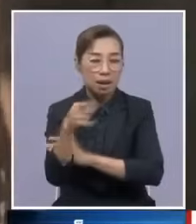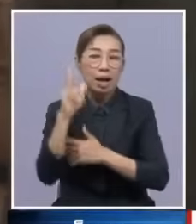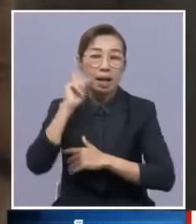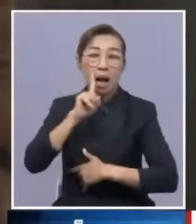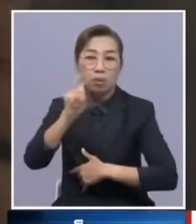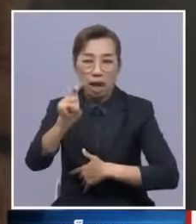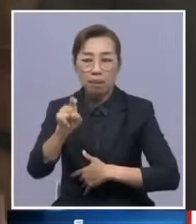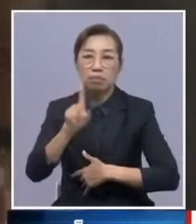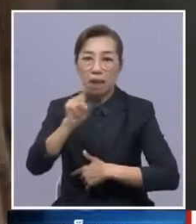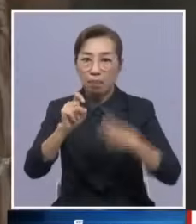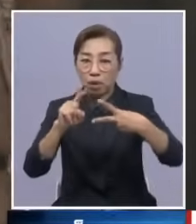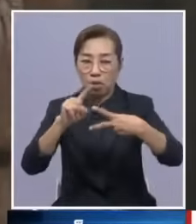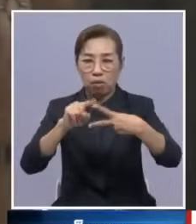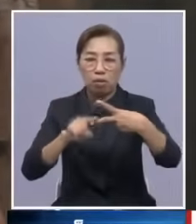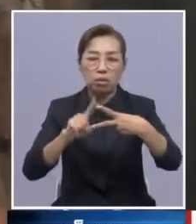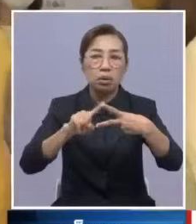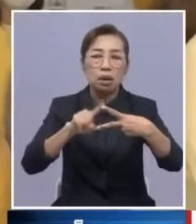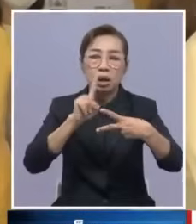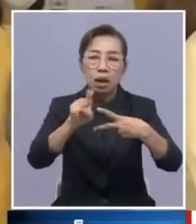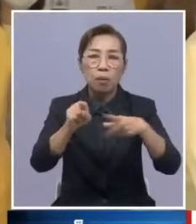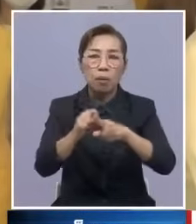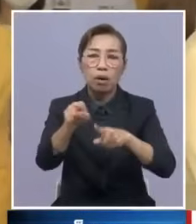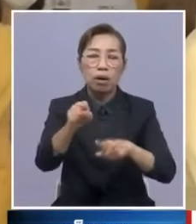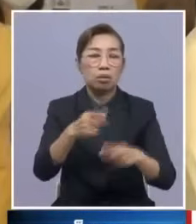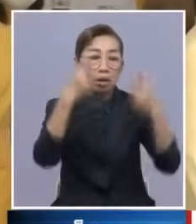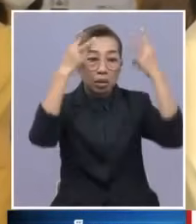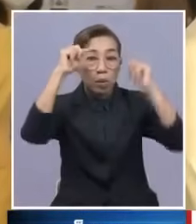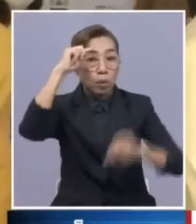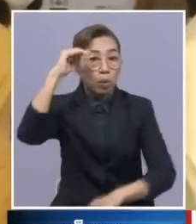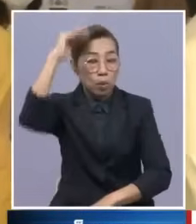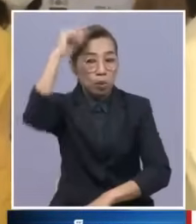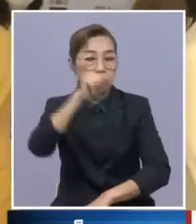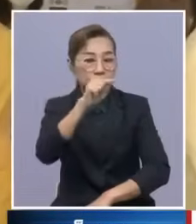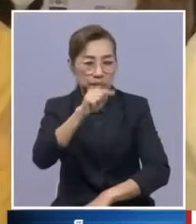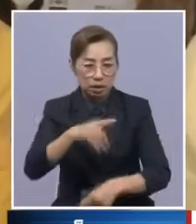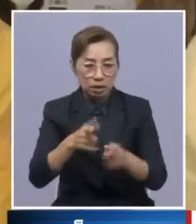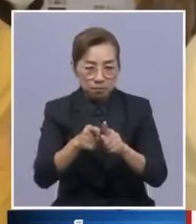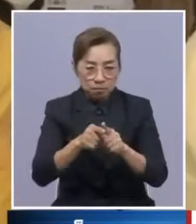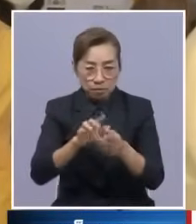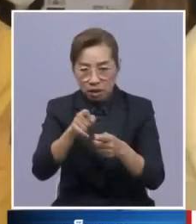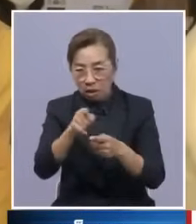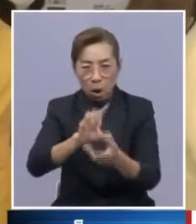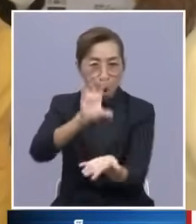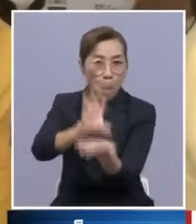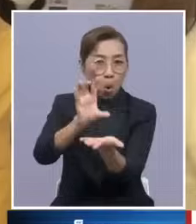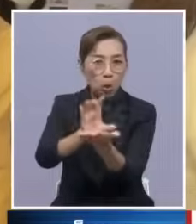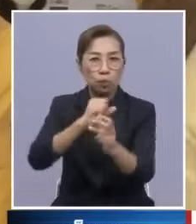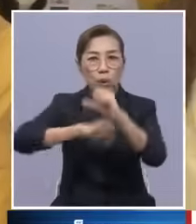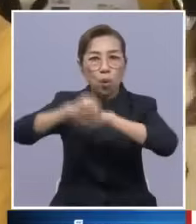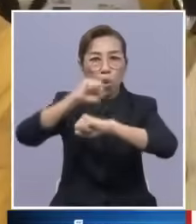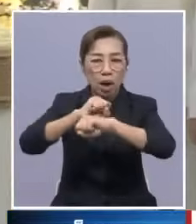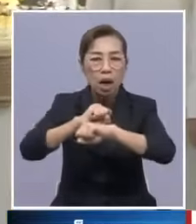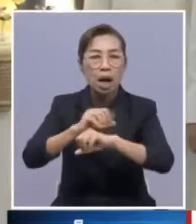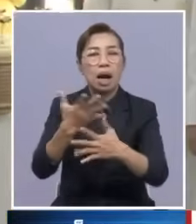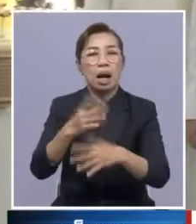ฏว่าถาม2คำถามคำถามแรกเลยกรณีที่นายกเศรษฐาเตรียมจะพิจารณาปรับลดวงเงินโครงการซอฟต์พาวเ